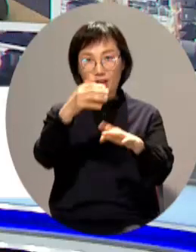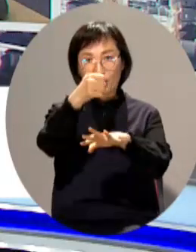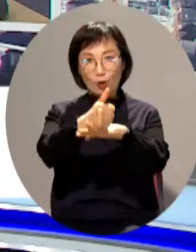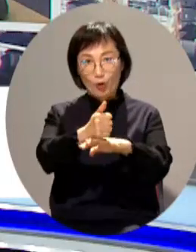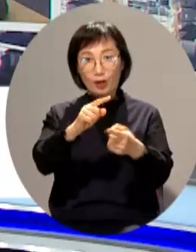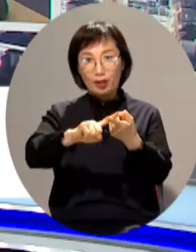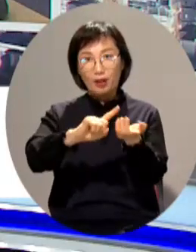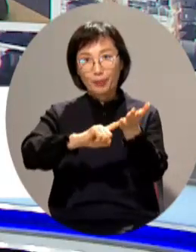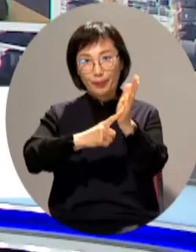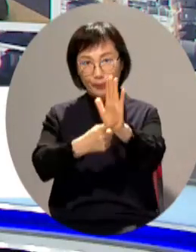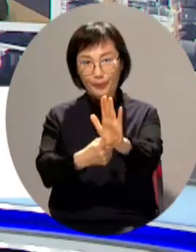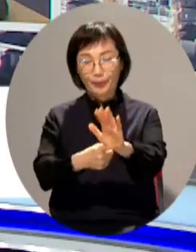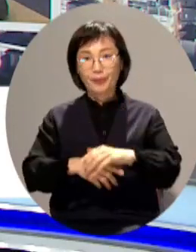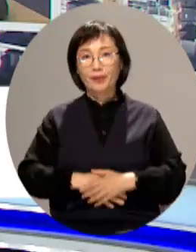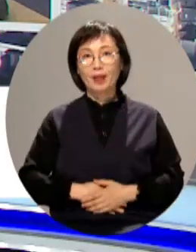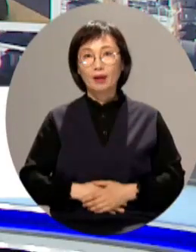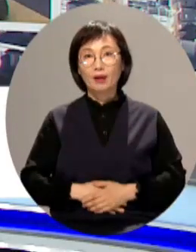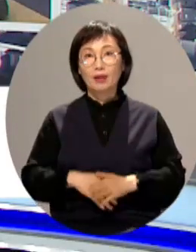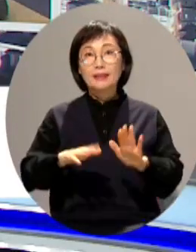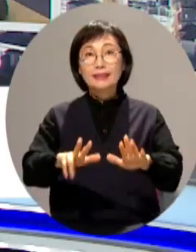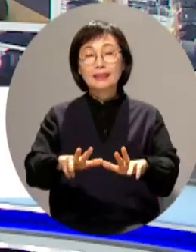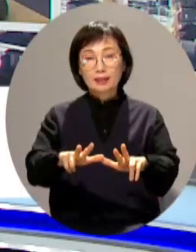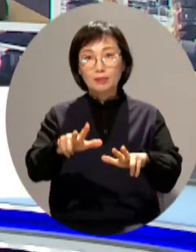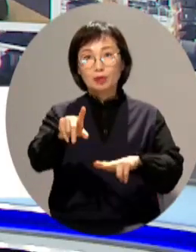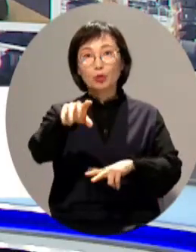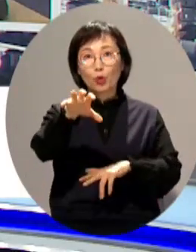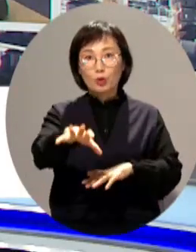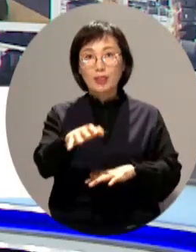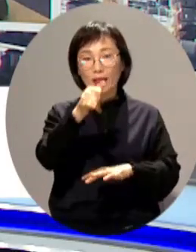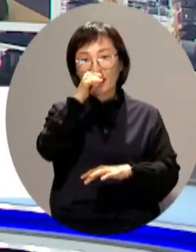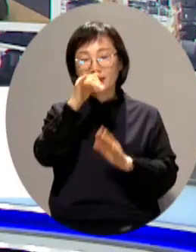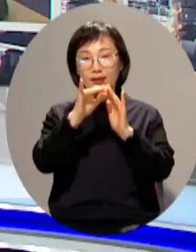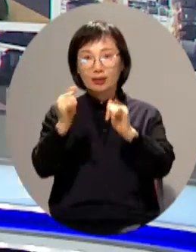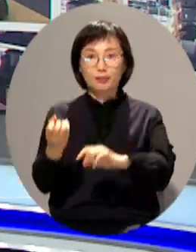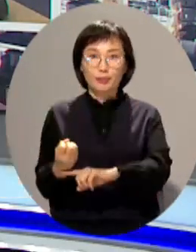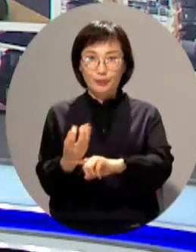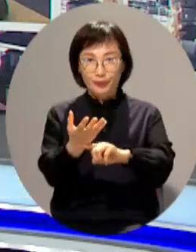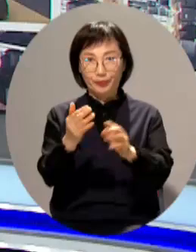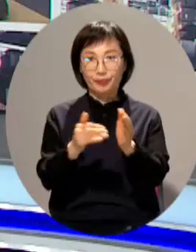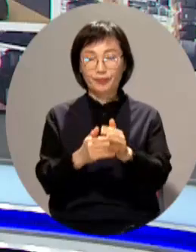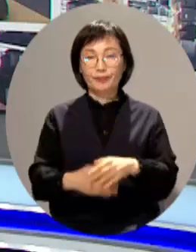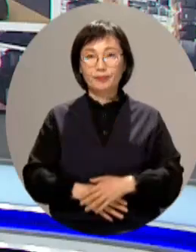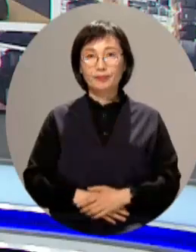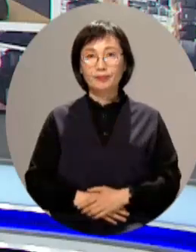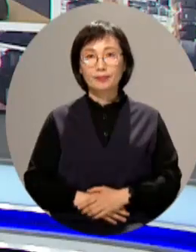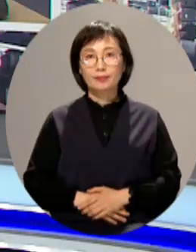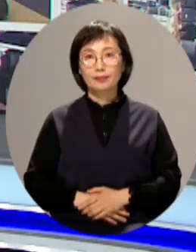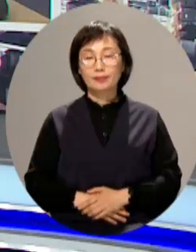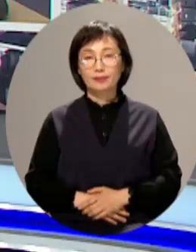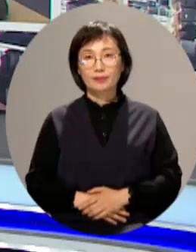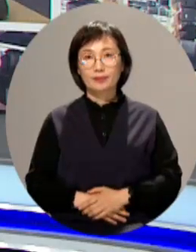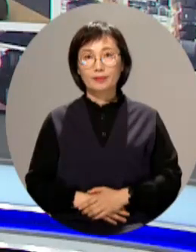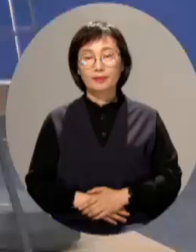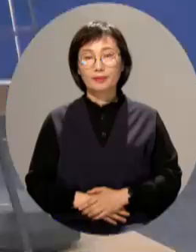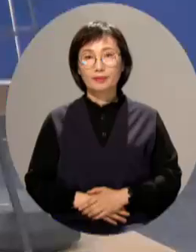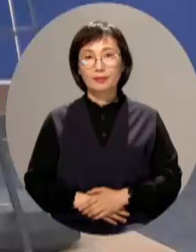후보 캠프 분위기도 궁금합니다 현장에 나가 있는 취재기자 연결해서 자세히 알아보겠습니다 기말 기자